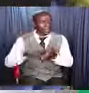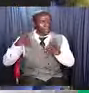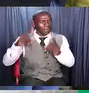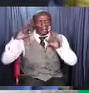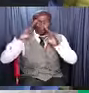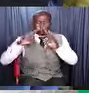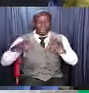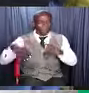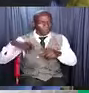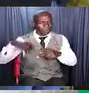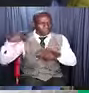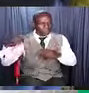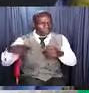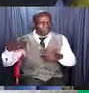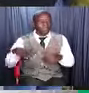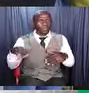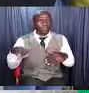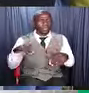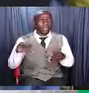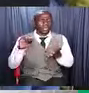Baba. Hatuwezi wenyewe Bwana Yesu.